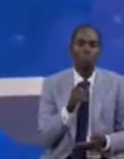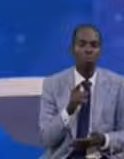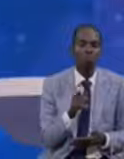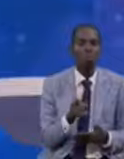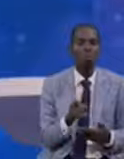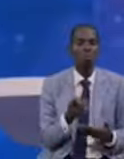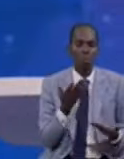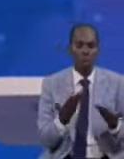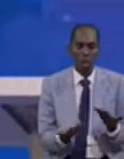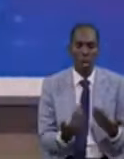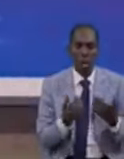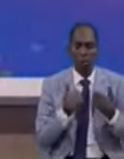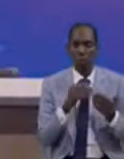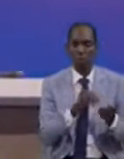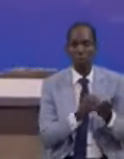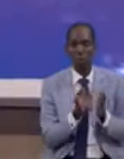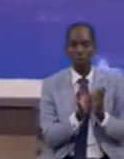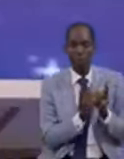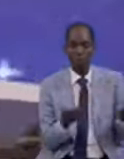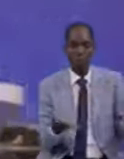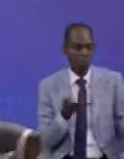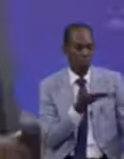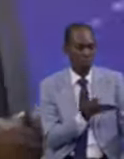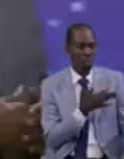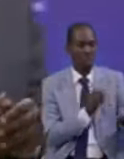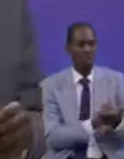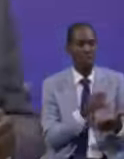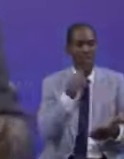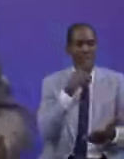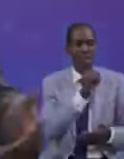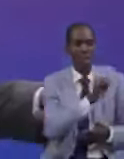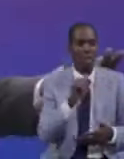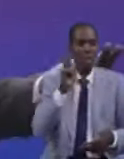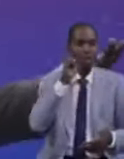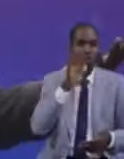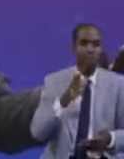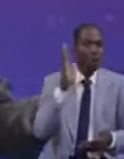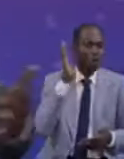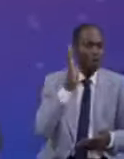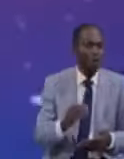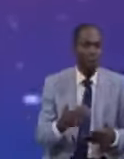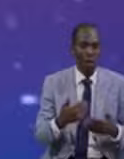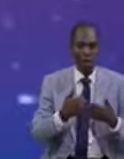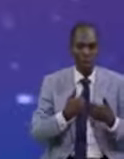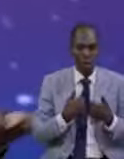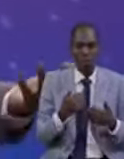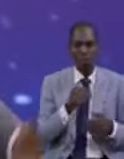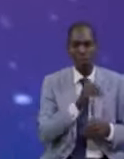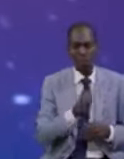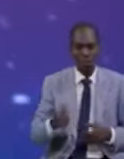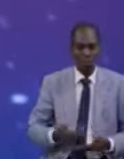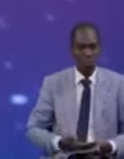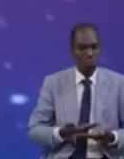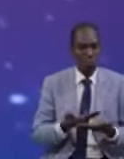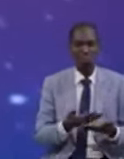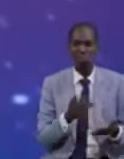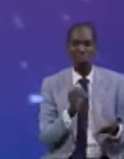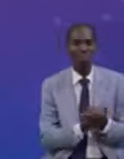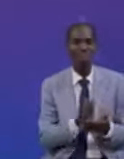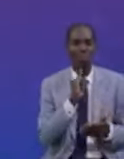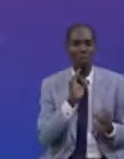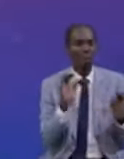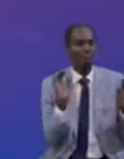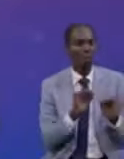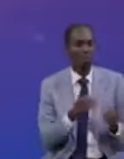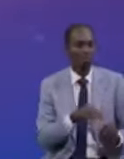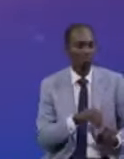là-bas qui dit une femme sera enceinte il a rien d'unique en cela il a rien de spécial en cela il y